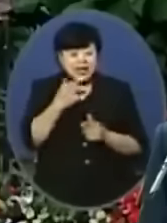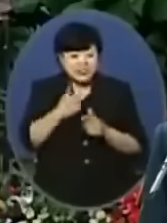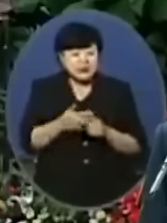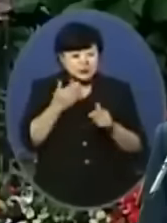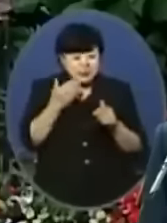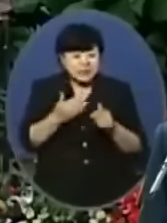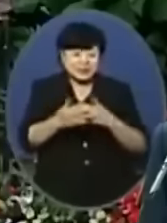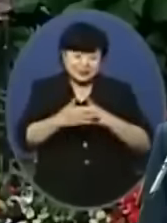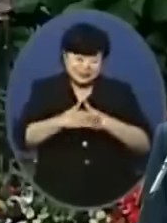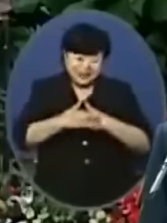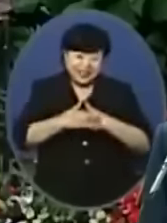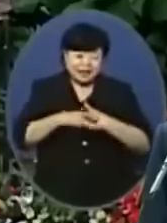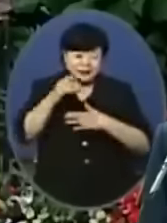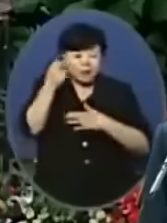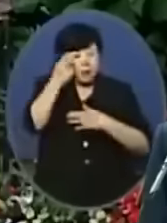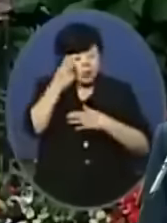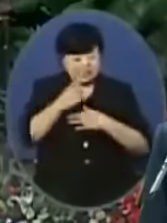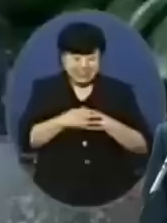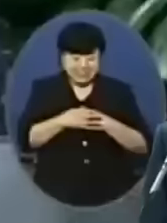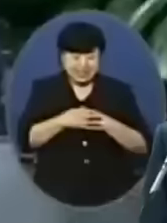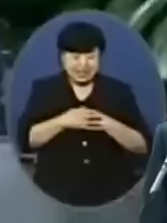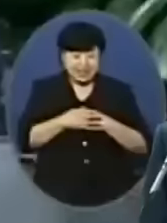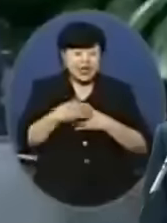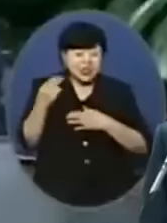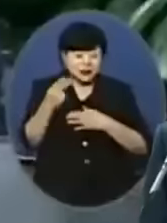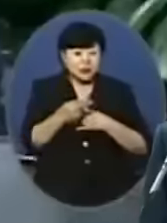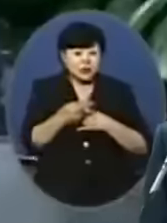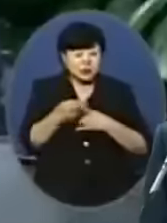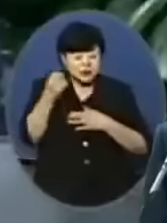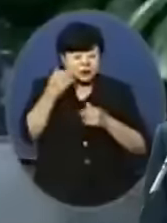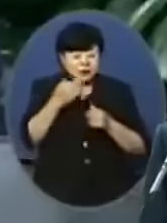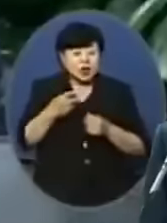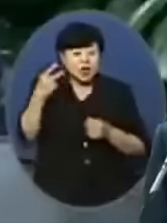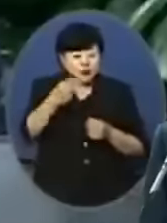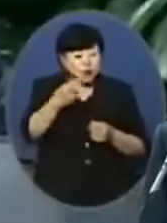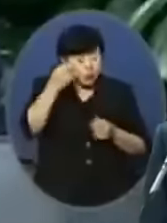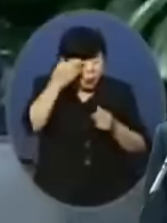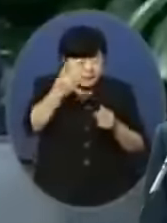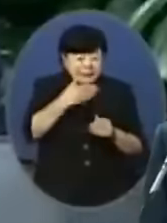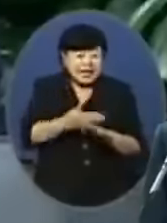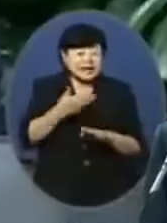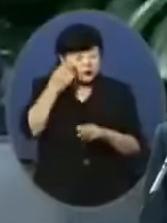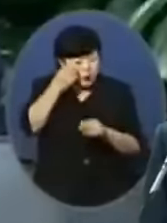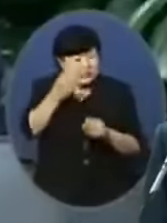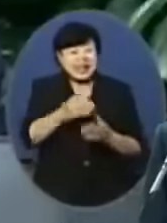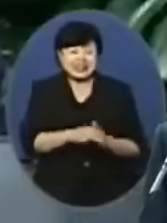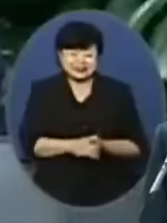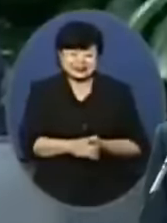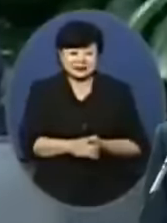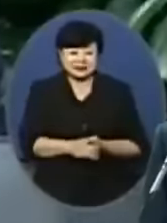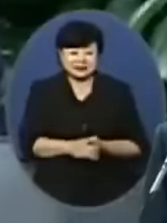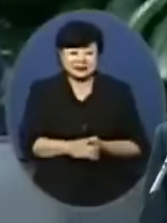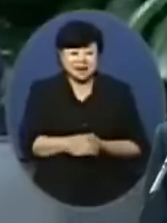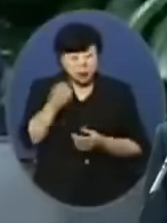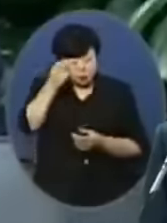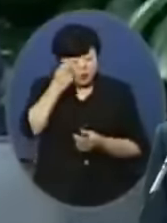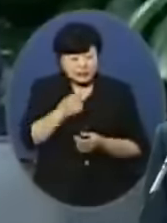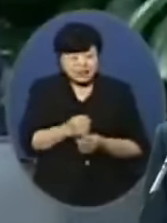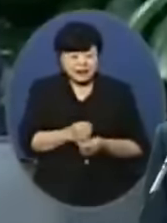예수님이 내가 처음 보혜사고 그 다음에 성령은 또 보내시는 다른 보혜사다. 보혜사란